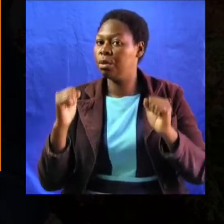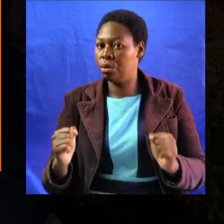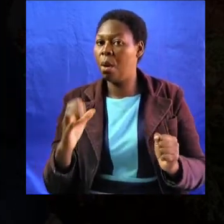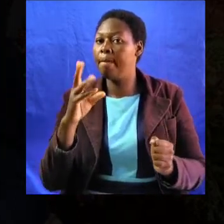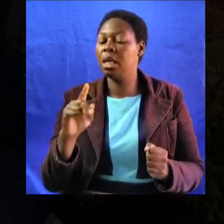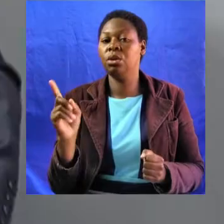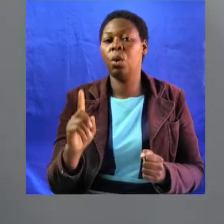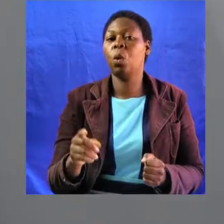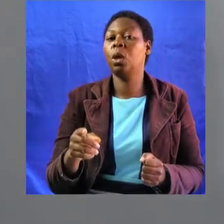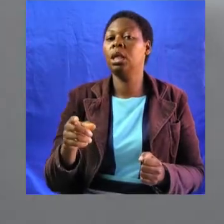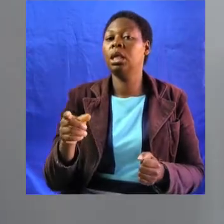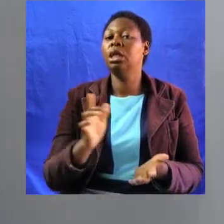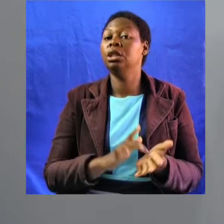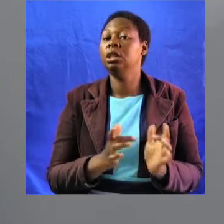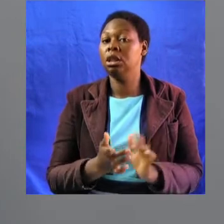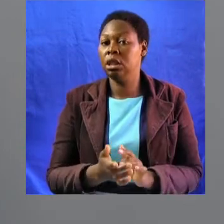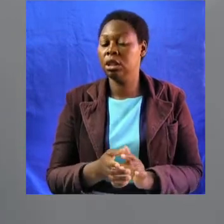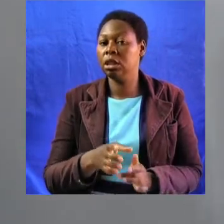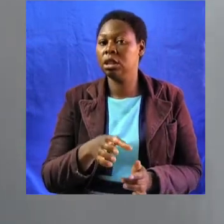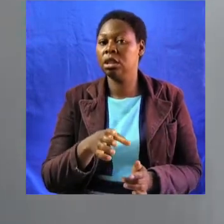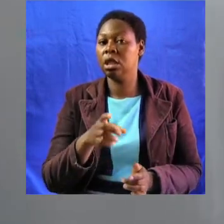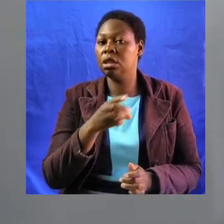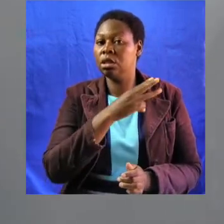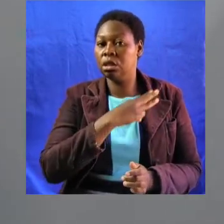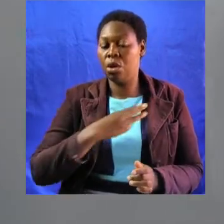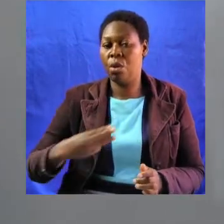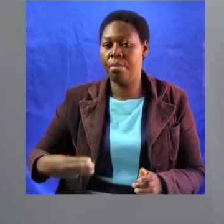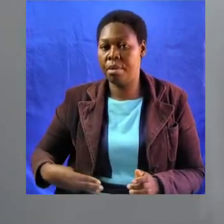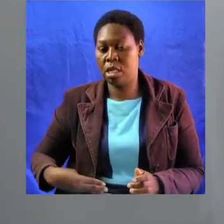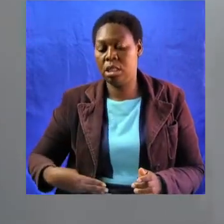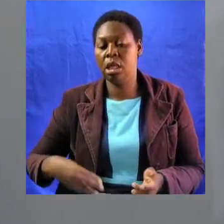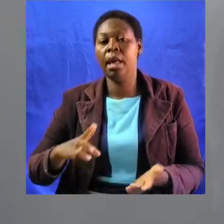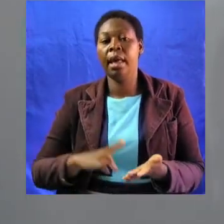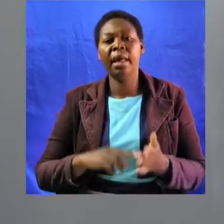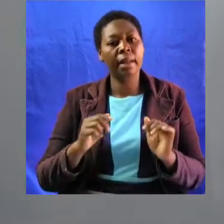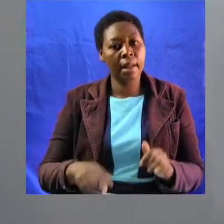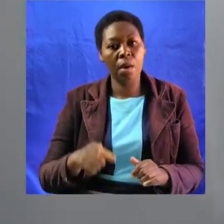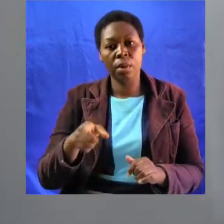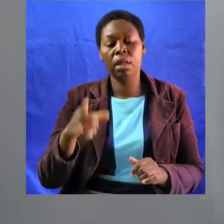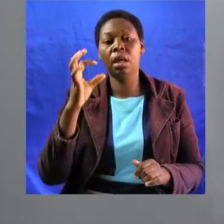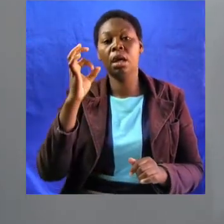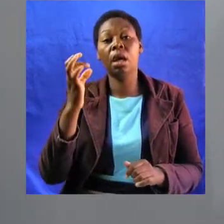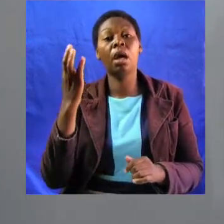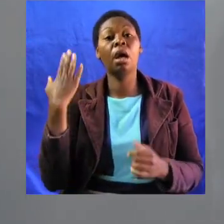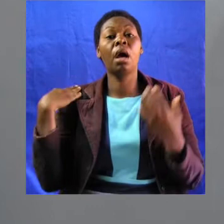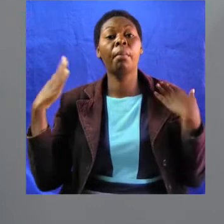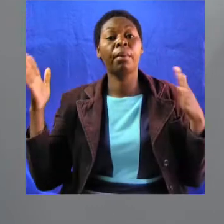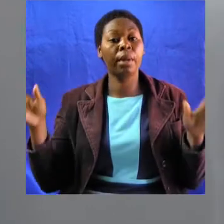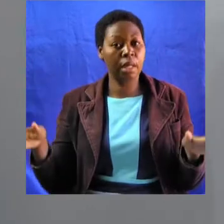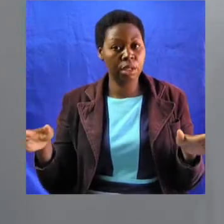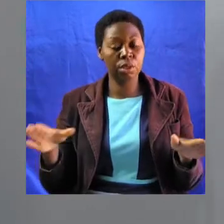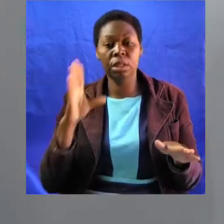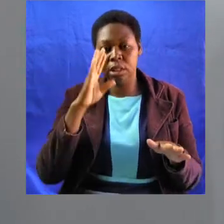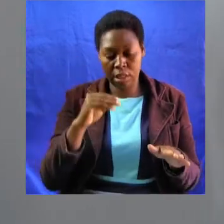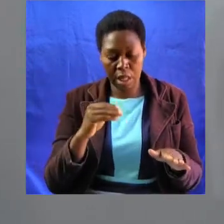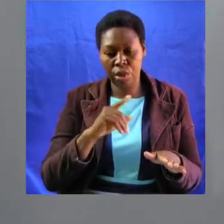Mikaeri muchinda wenyu. Saka Gabriel ari kutsanangura kuna Daniel kuti nyaya yauri kunamatira pane zviri kuitika kwaJudha. Tiri